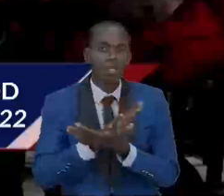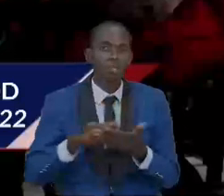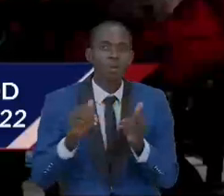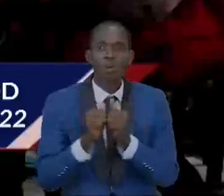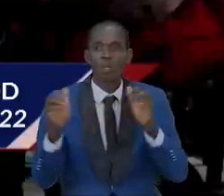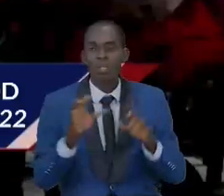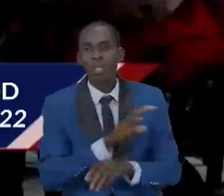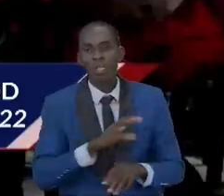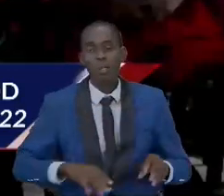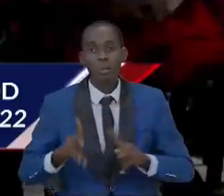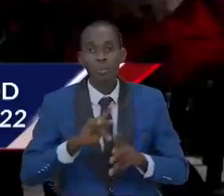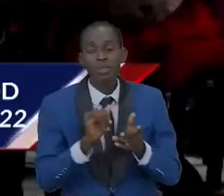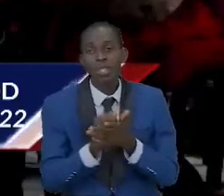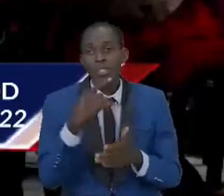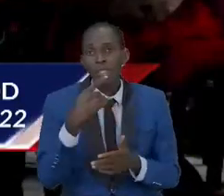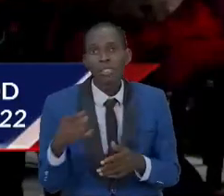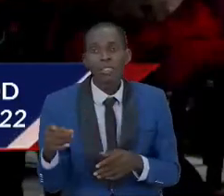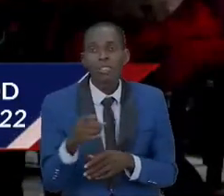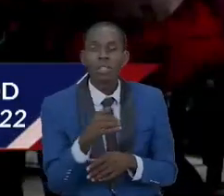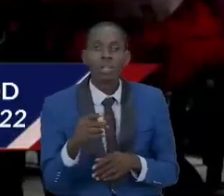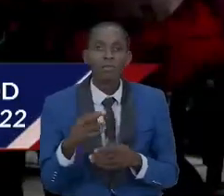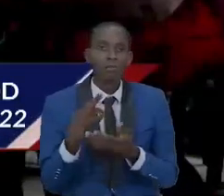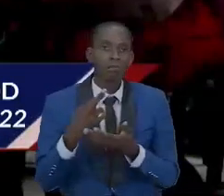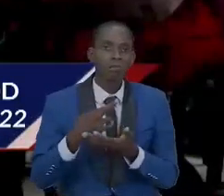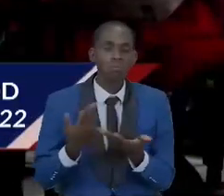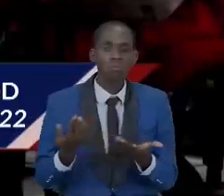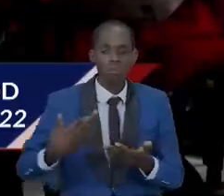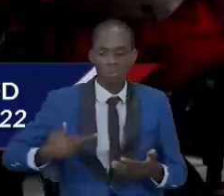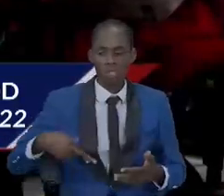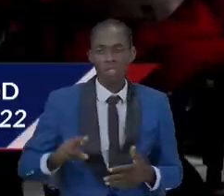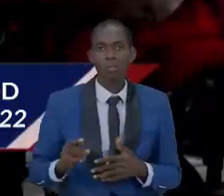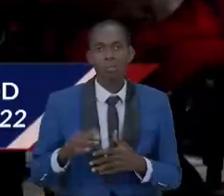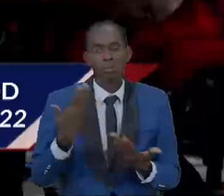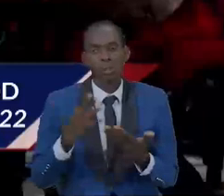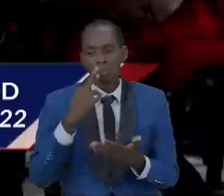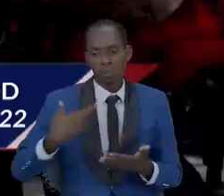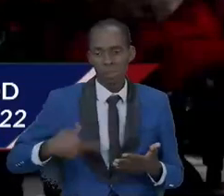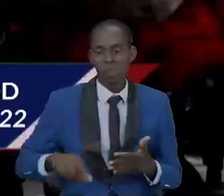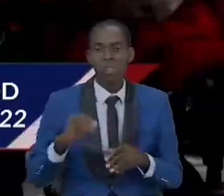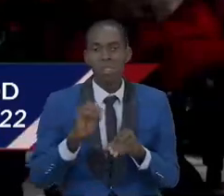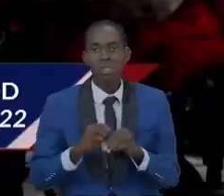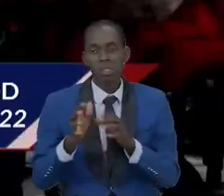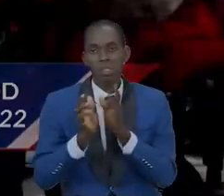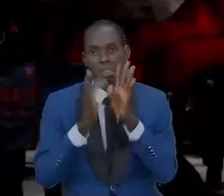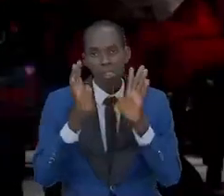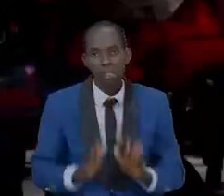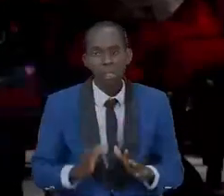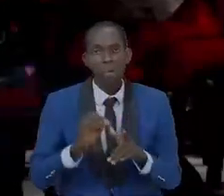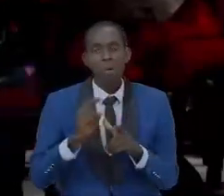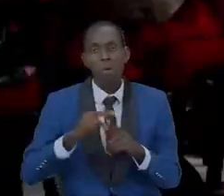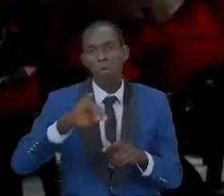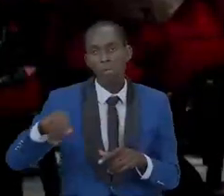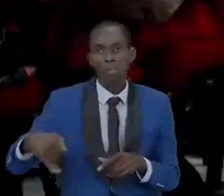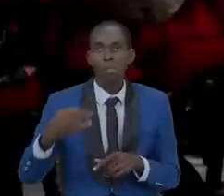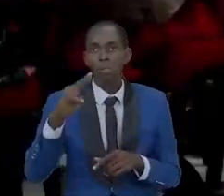les gens qui pensent que leur que leur région peut les sauver que seuls que leur région soit la